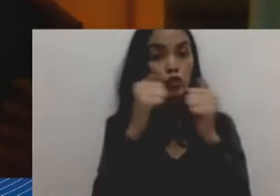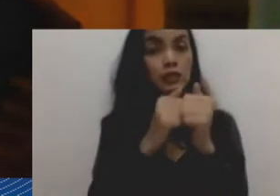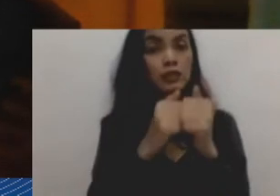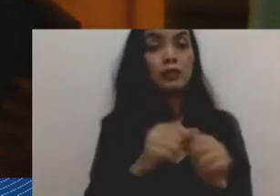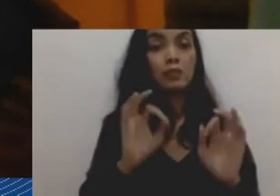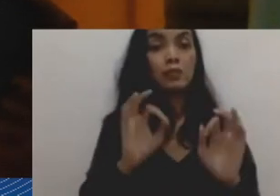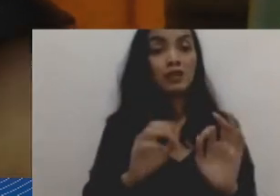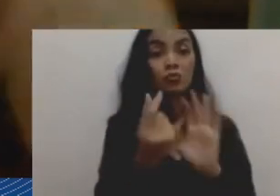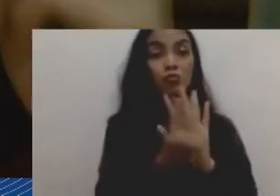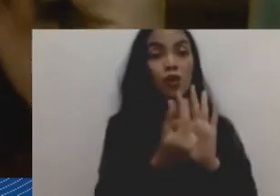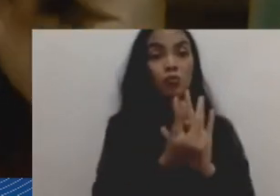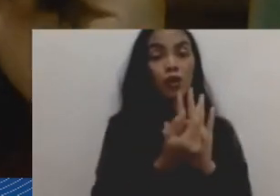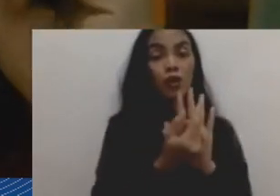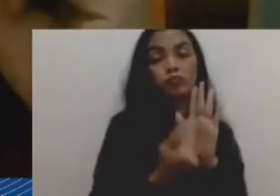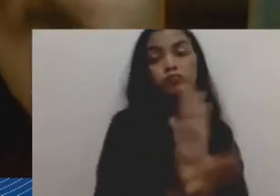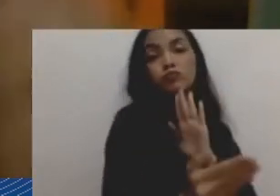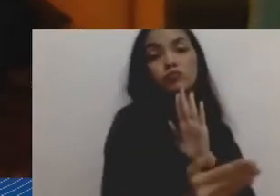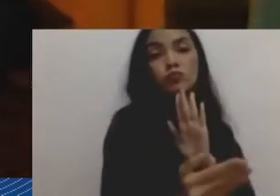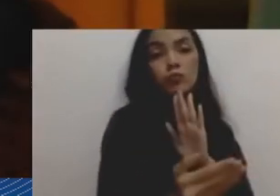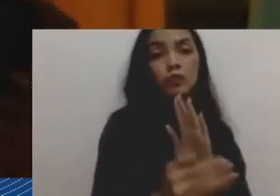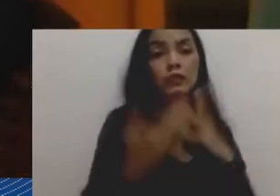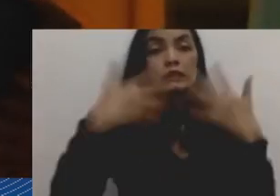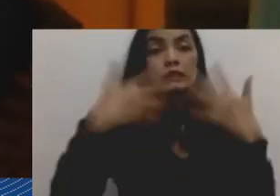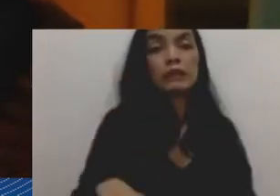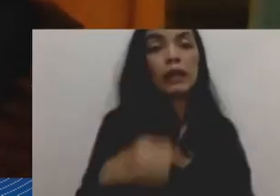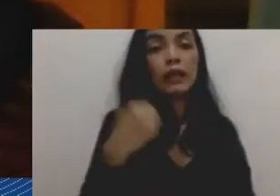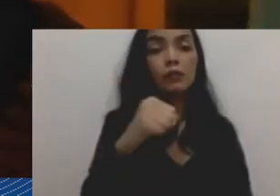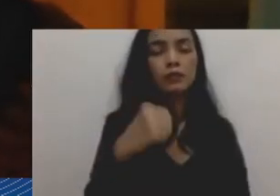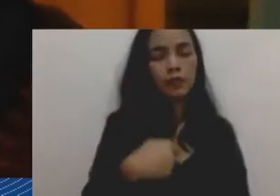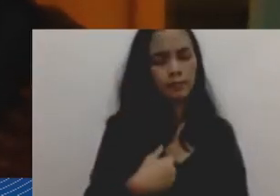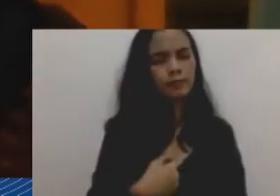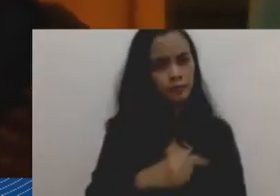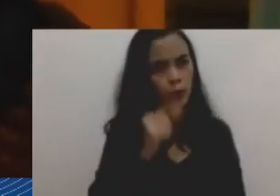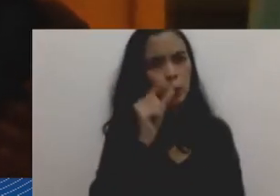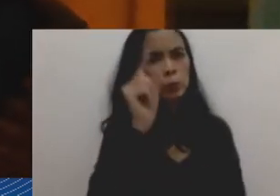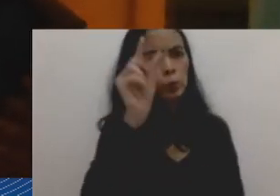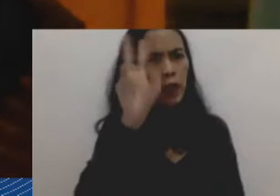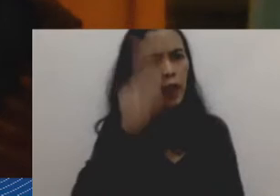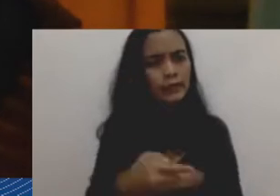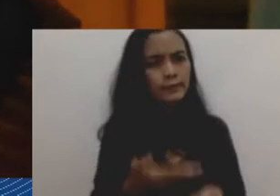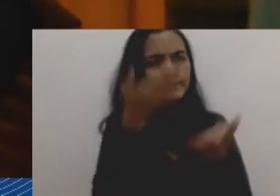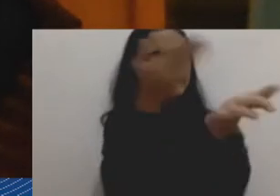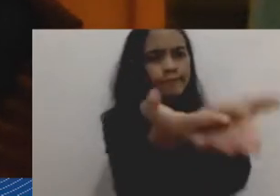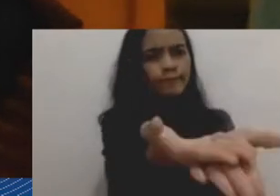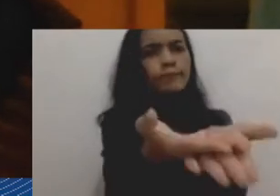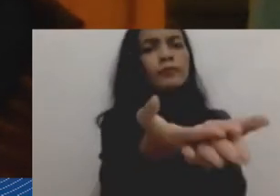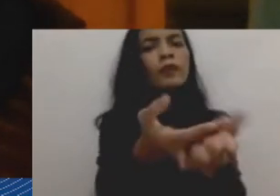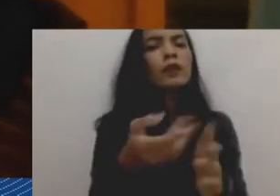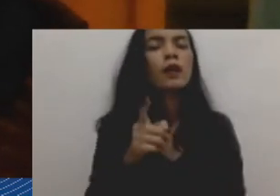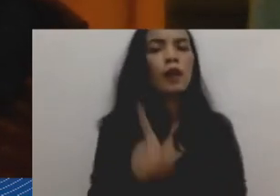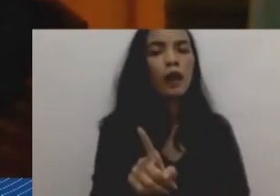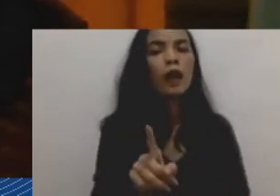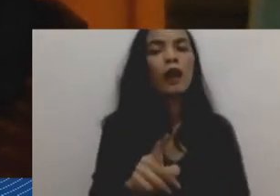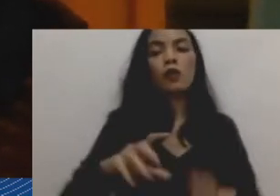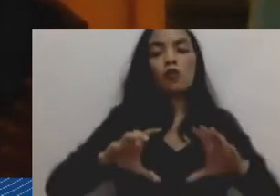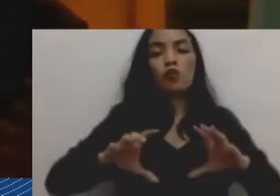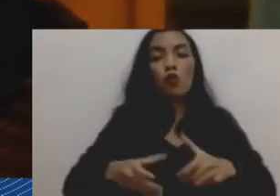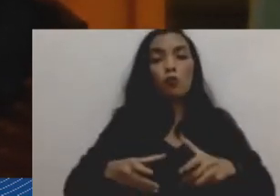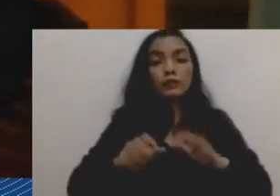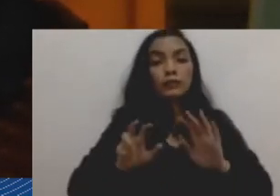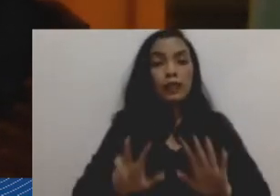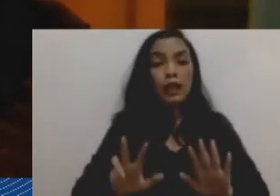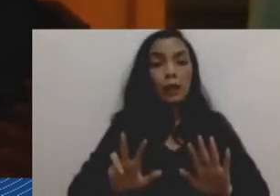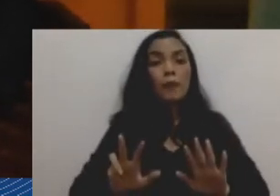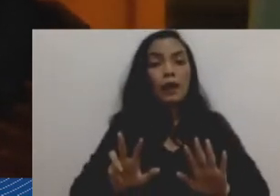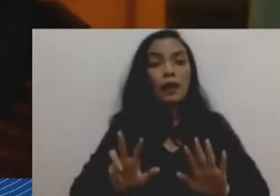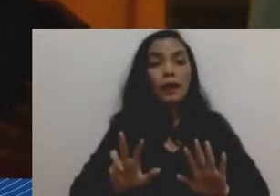undang-undang ini di-drop, tidak bisa diselesaikan, kita usulkan lagi. Dan oleh Komisi 8